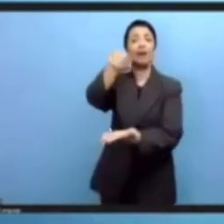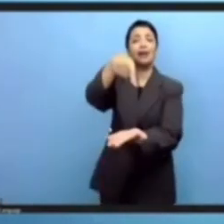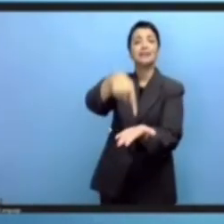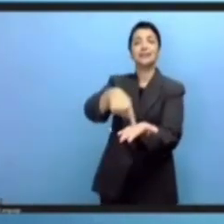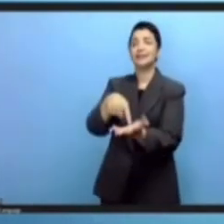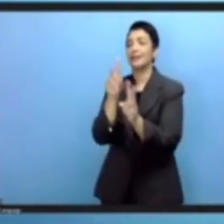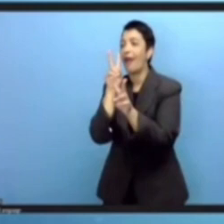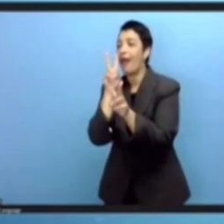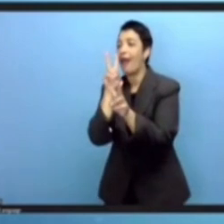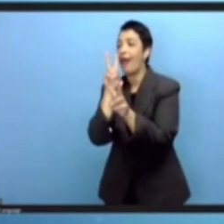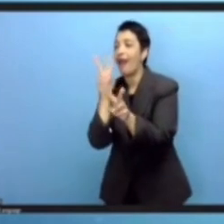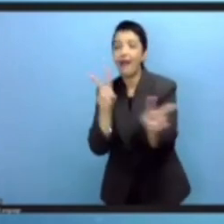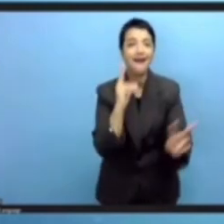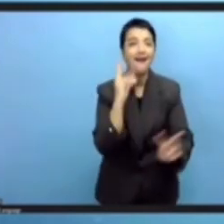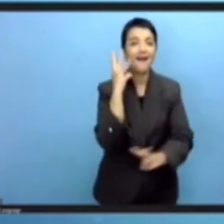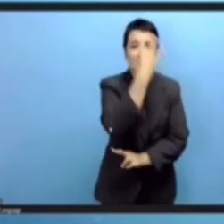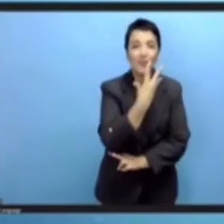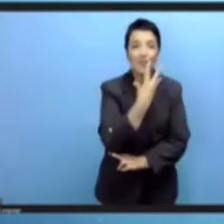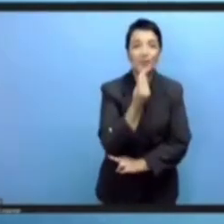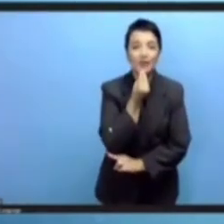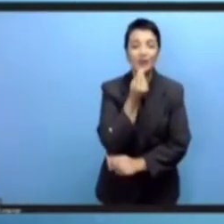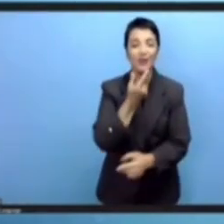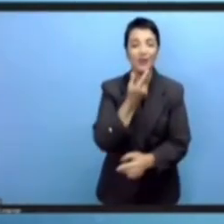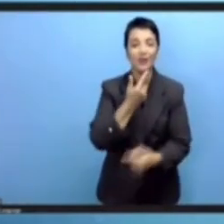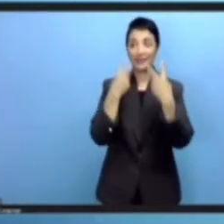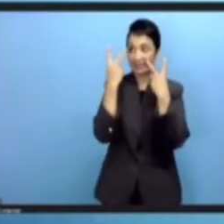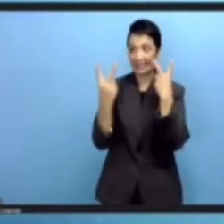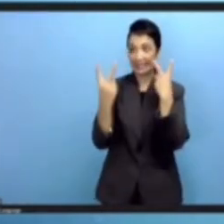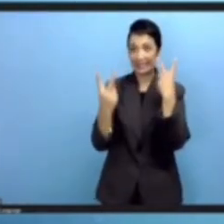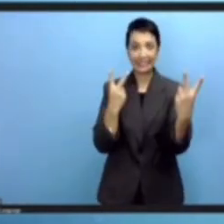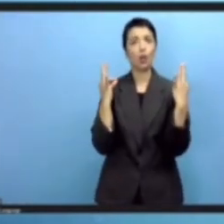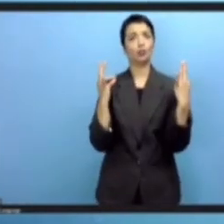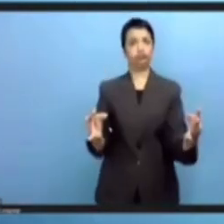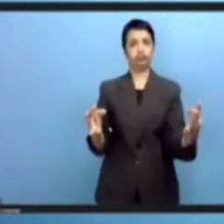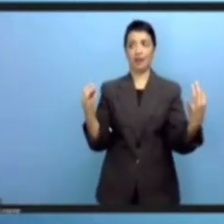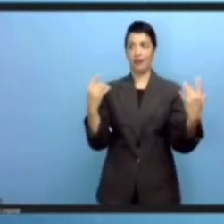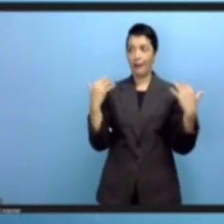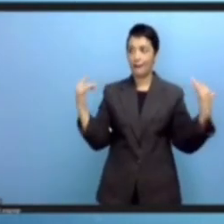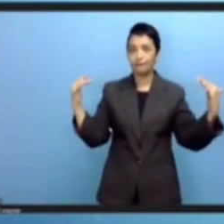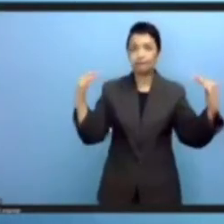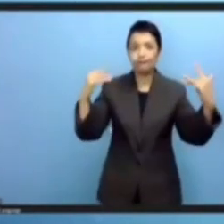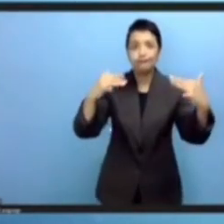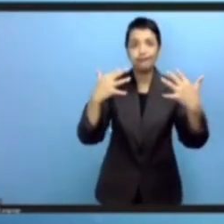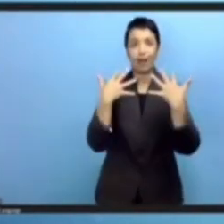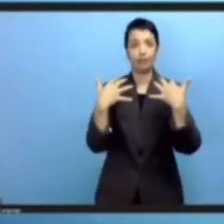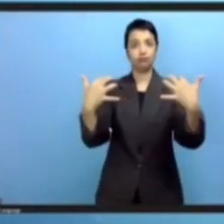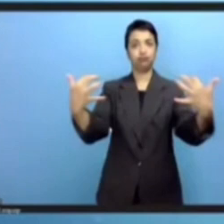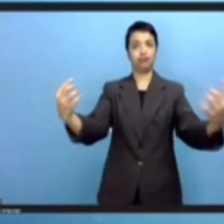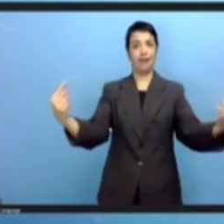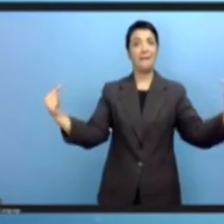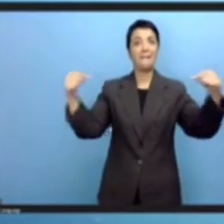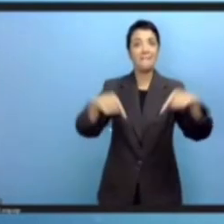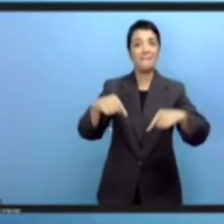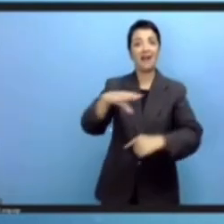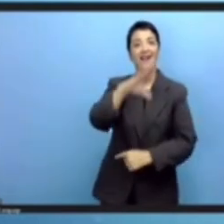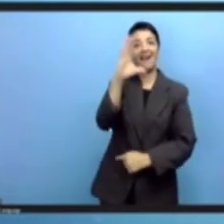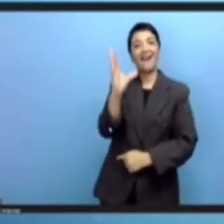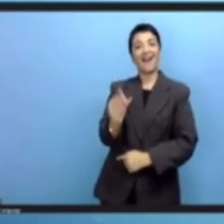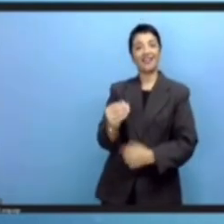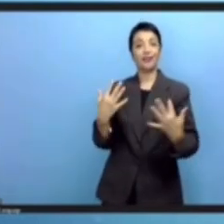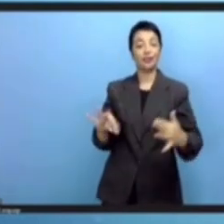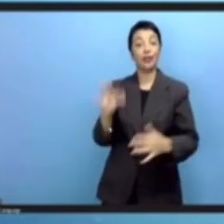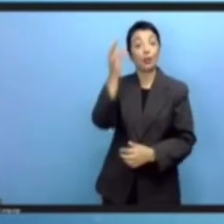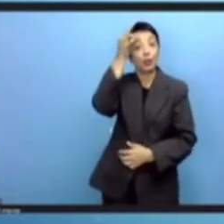ville, et c'est un plaisir aussi de voir que le Forum sur la